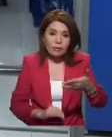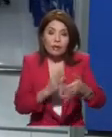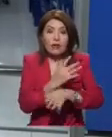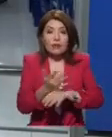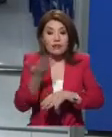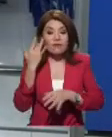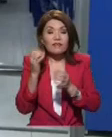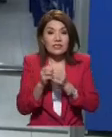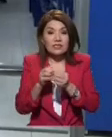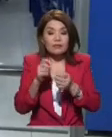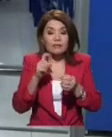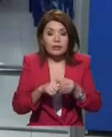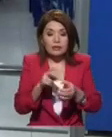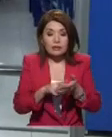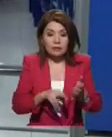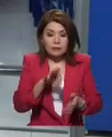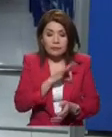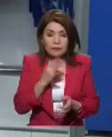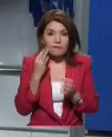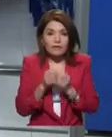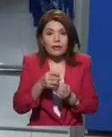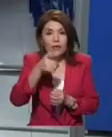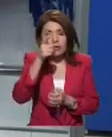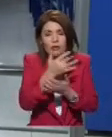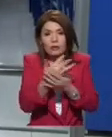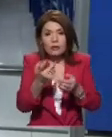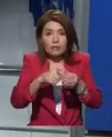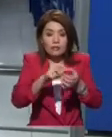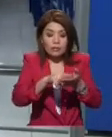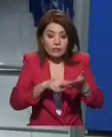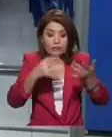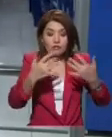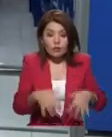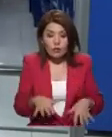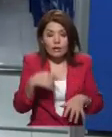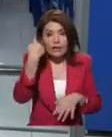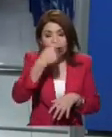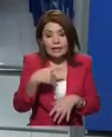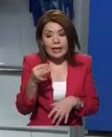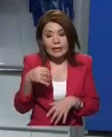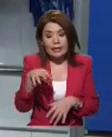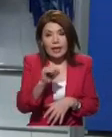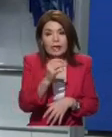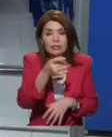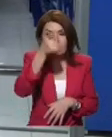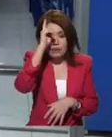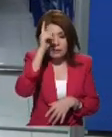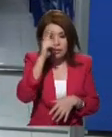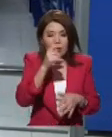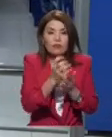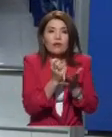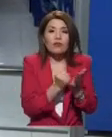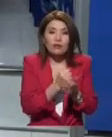тіркелген тұтынушыларымыз қызметті қолдана береді. Тіркеуді толық аяқтаған соң сізге жеке ID номер мен АҚШ және Германиядағы тауар қоймаларының